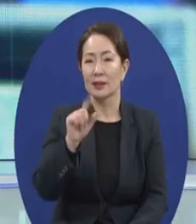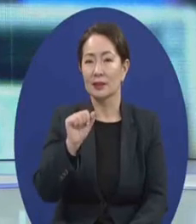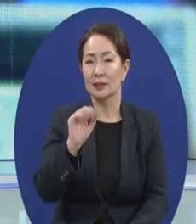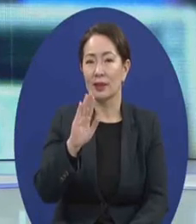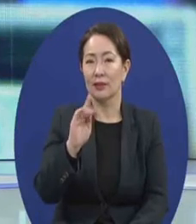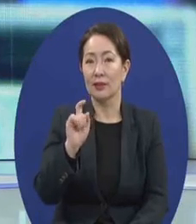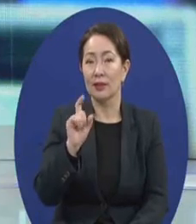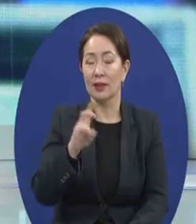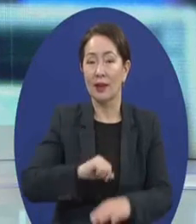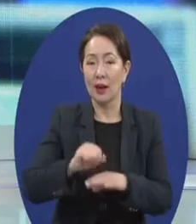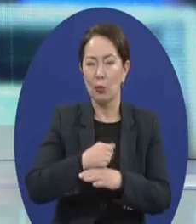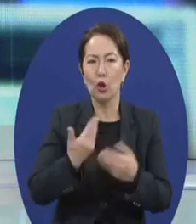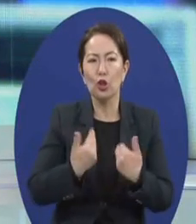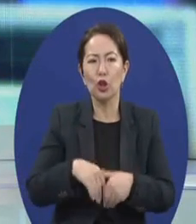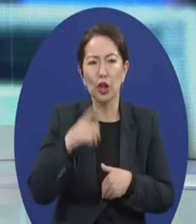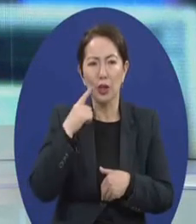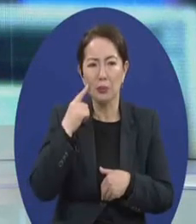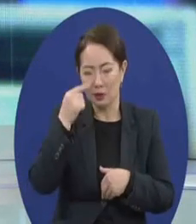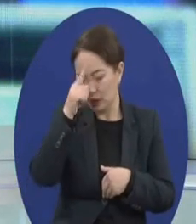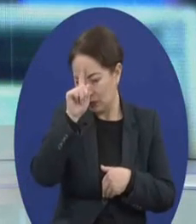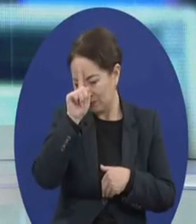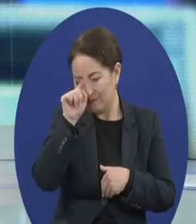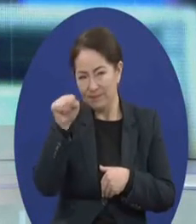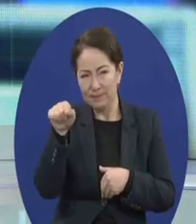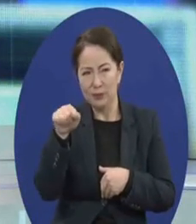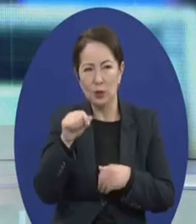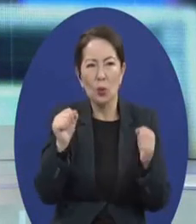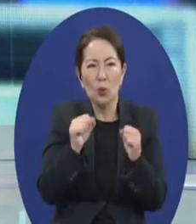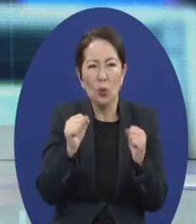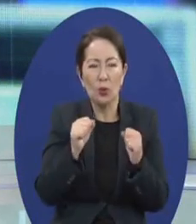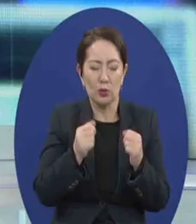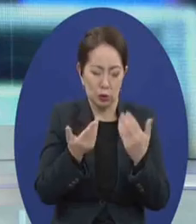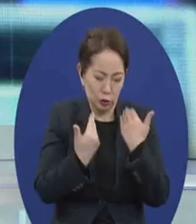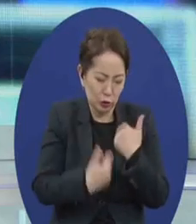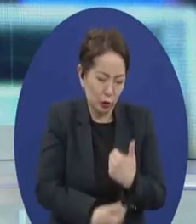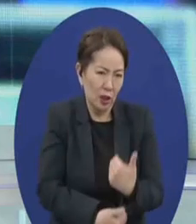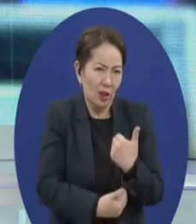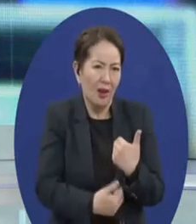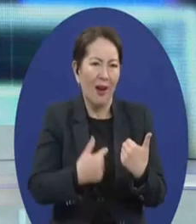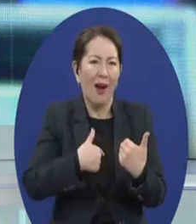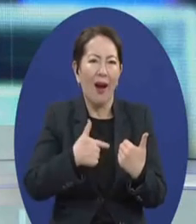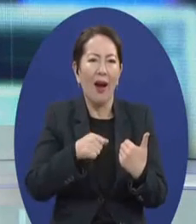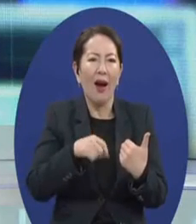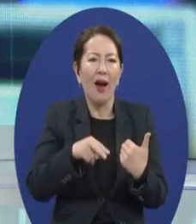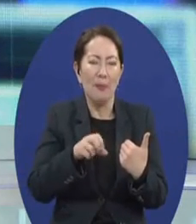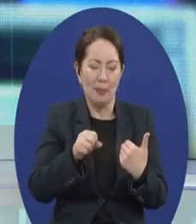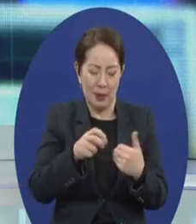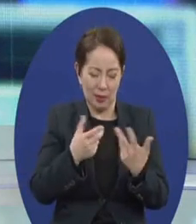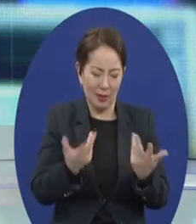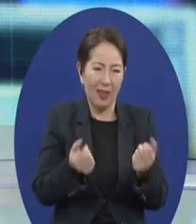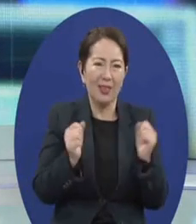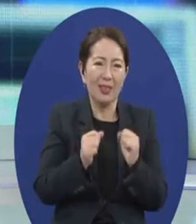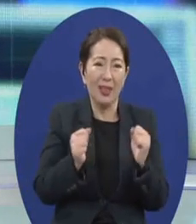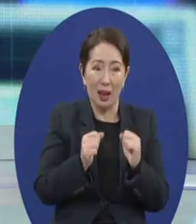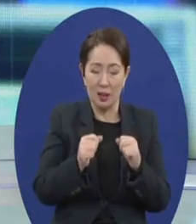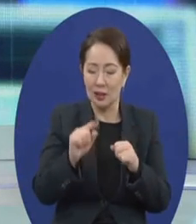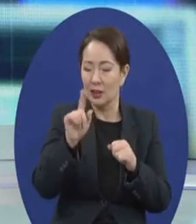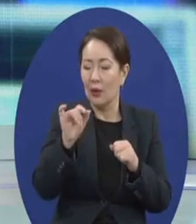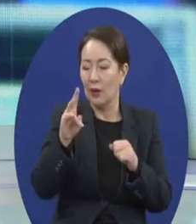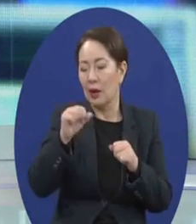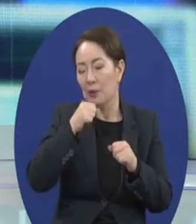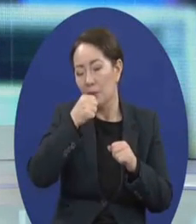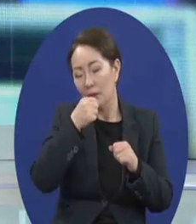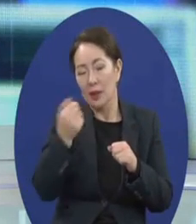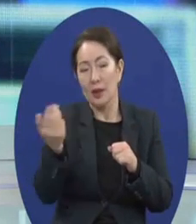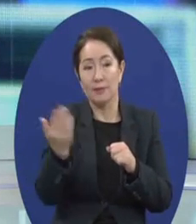Завхан аймгийн төрөх эмэгтэйчүүдийн эмнэлэг хүйтэн байгаагаас нялх биетэ ээж нэрэ хүүхдүүд гам алдаж даарж байна. За завхан аймгаас манай сурвалжлагч энэ